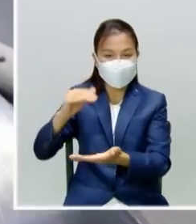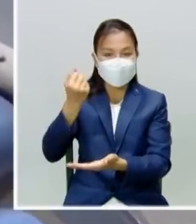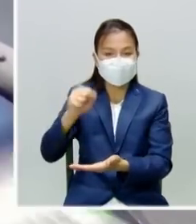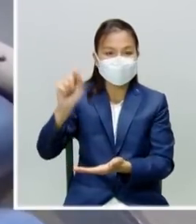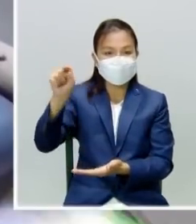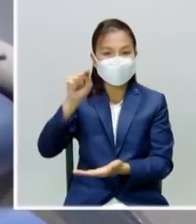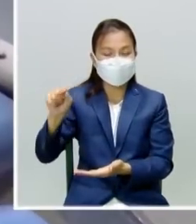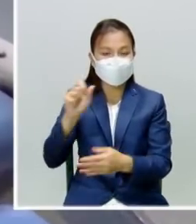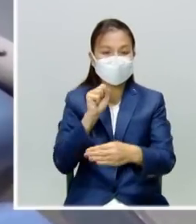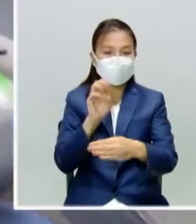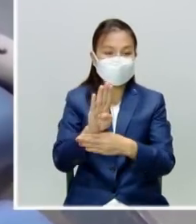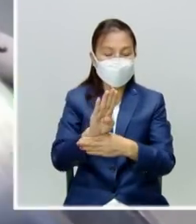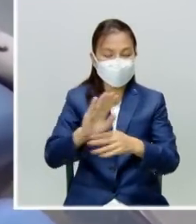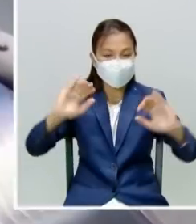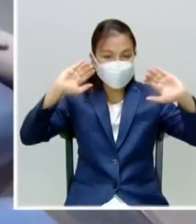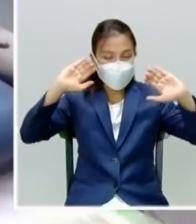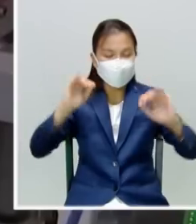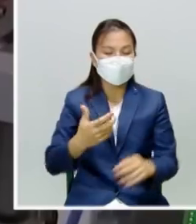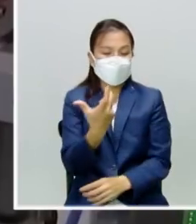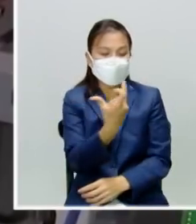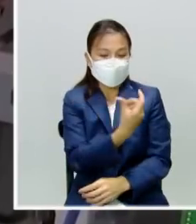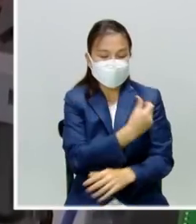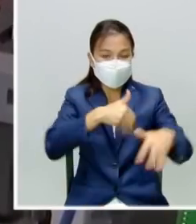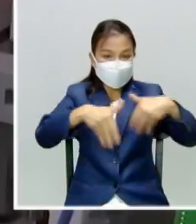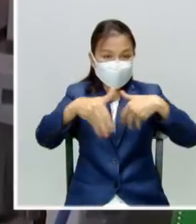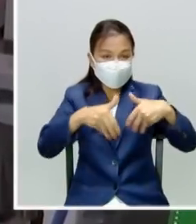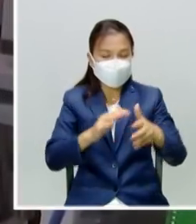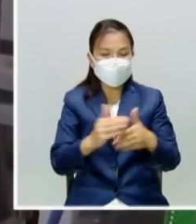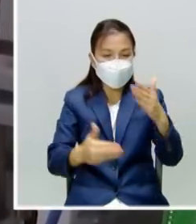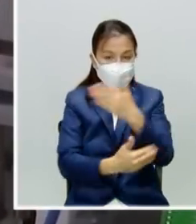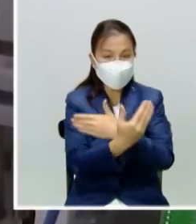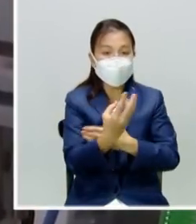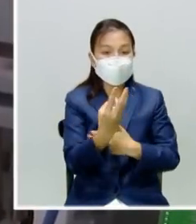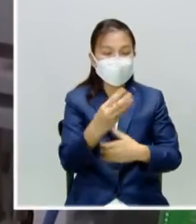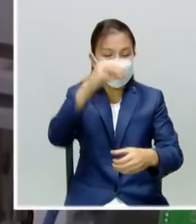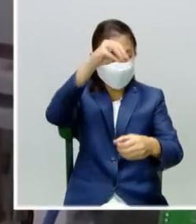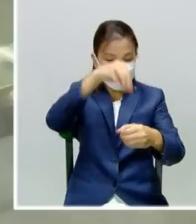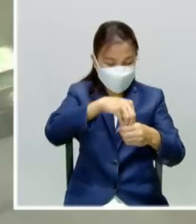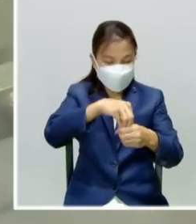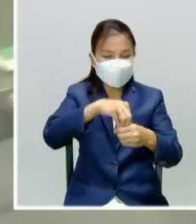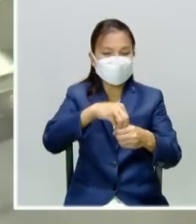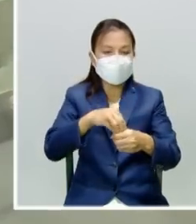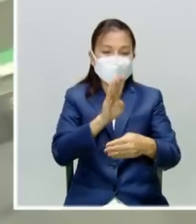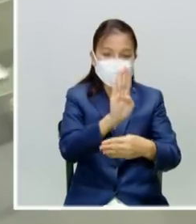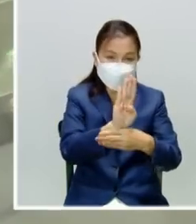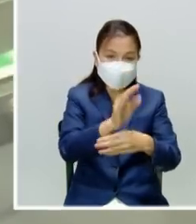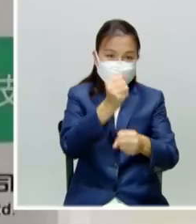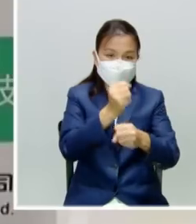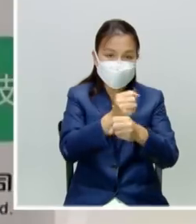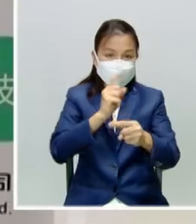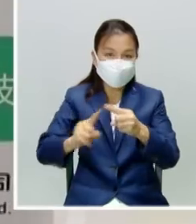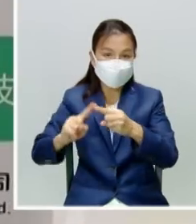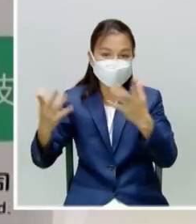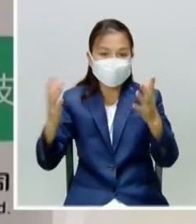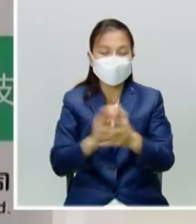พื่อบริจาคให้รัฐนำไปฉีดให้กับประชาชนที่ด้อยโอกาสและไม่ได้อยู่กับองค์กรใดๆอย่างเช่นผู้ค้าขายอิส